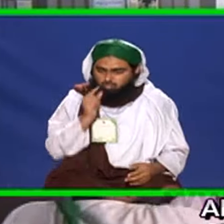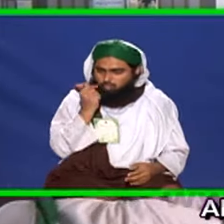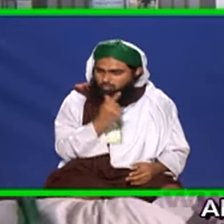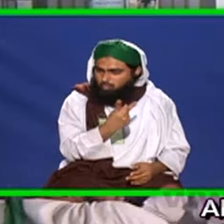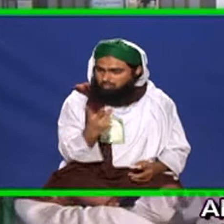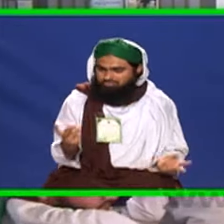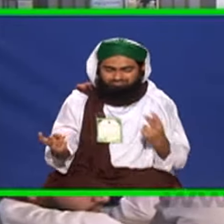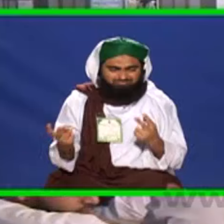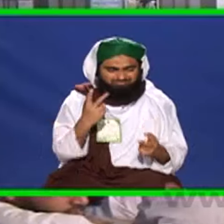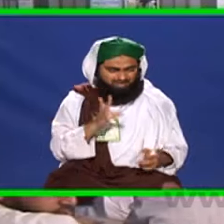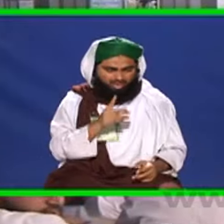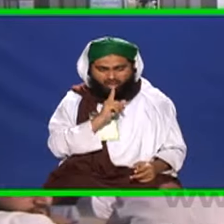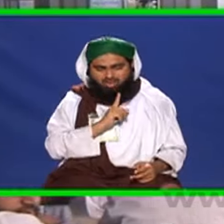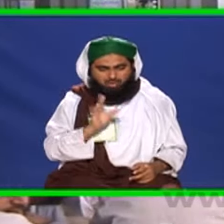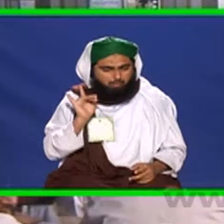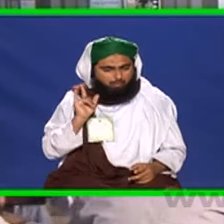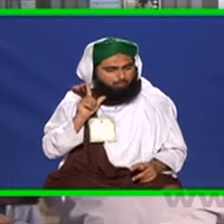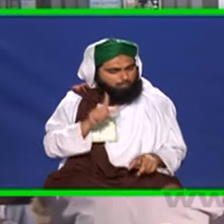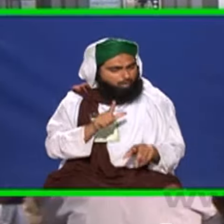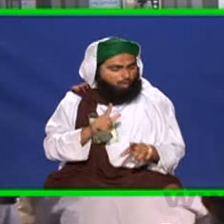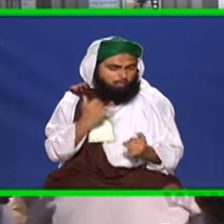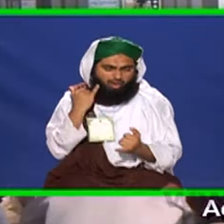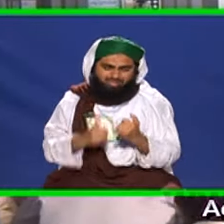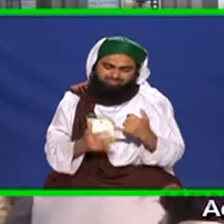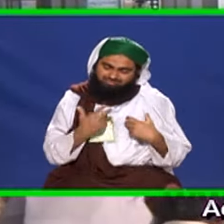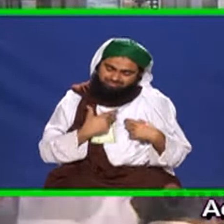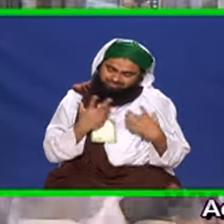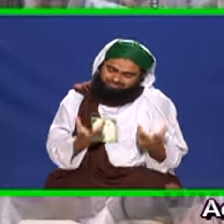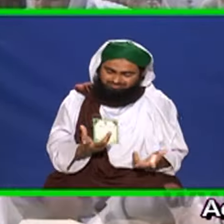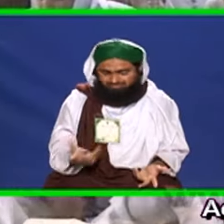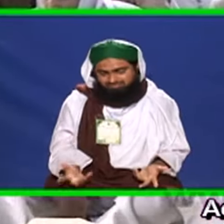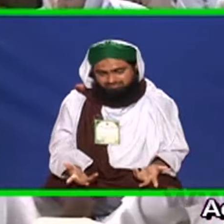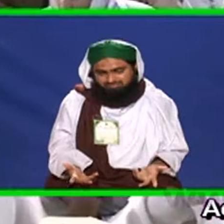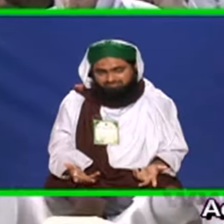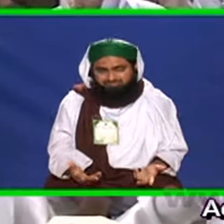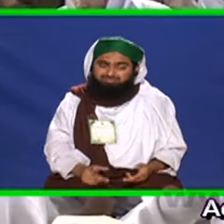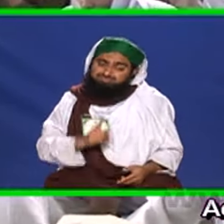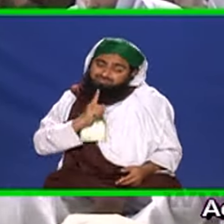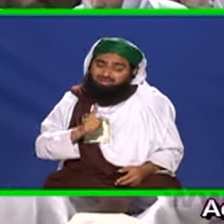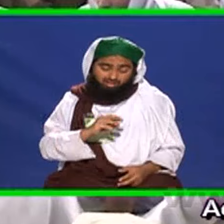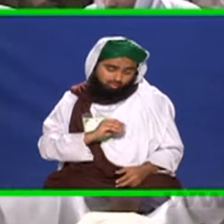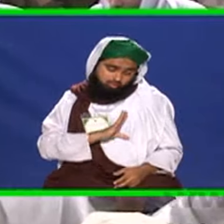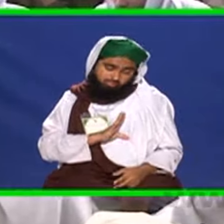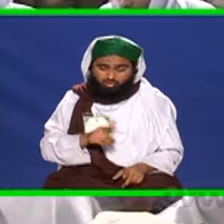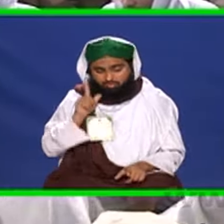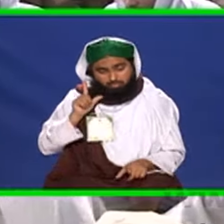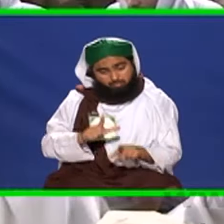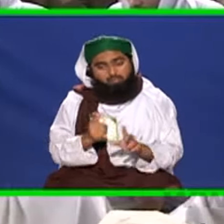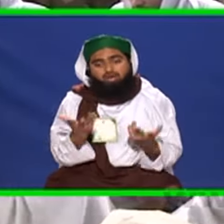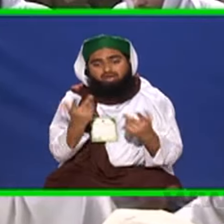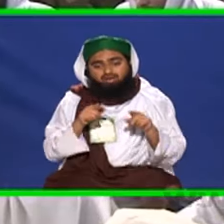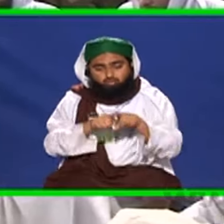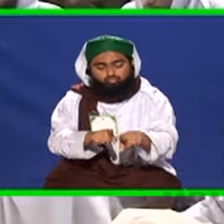وہ شرماتے. تو میں تو اس محبت کو کھوکھلی کہوں گا، حقیقی محبت ہے کہ محبوب کی ادا پر مر مٹ جائے چاہے ٹکڑے کر دیے